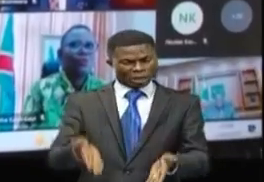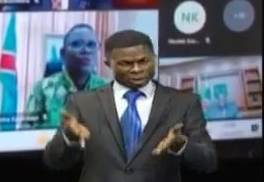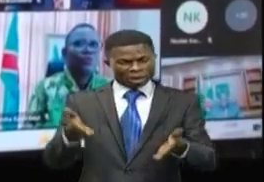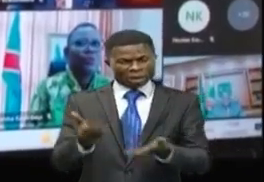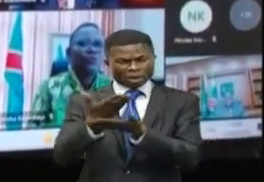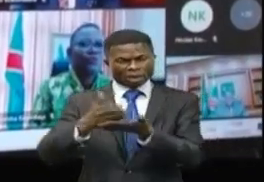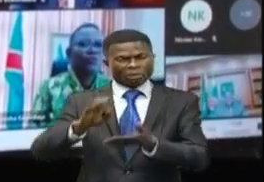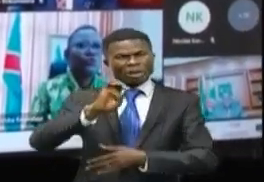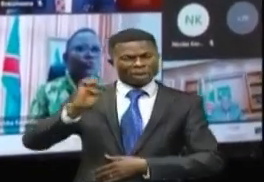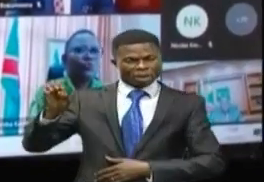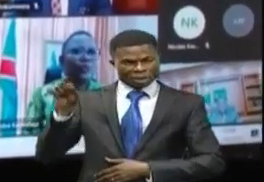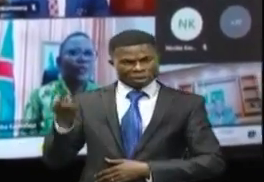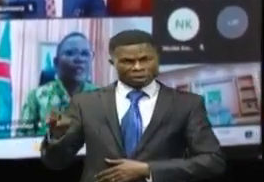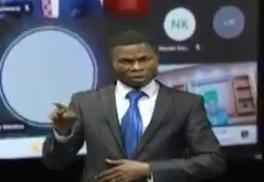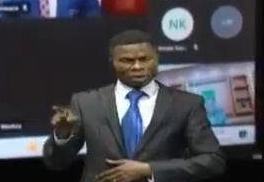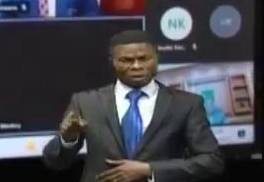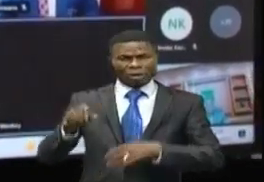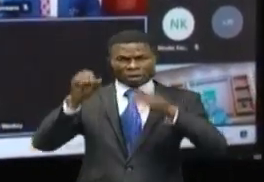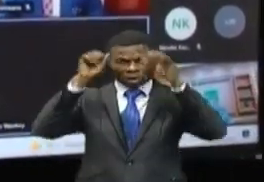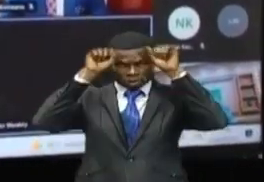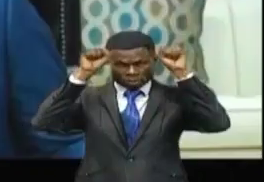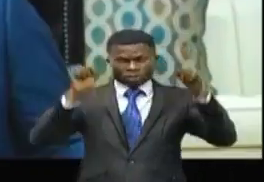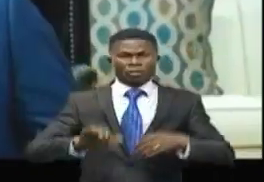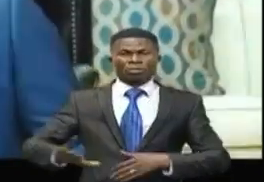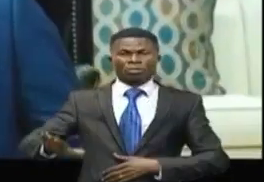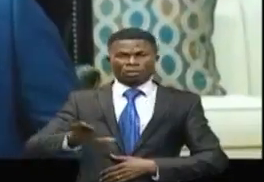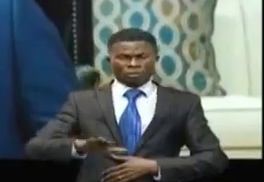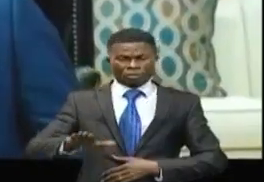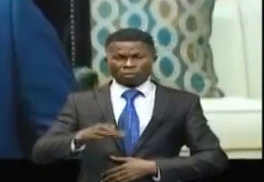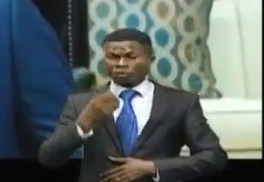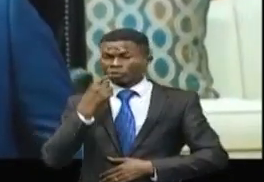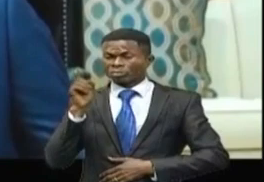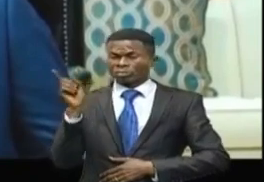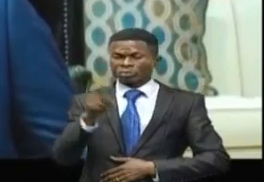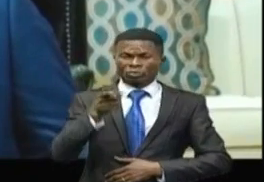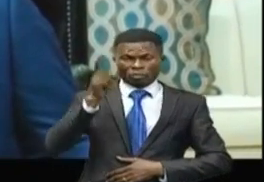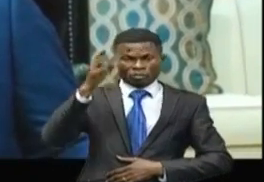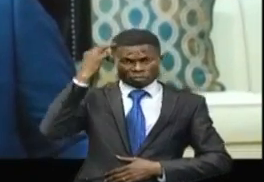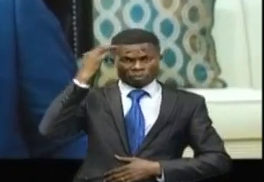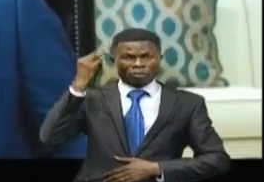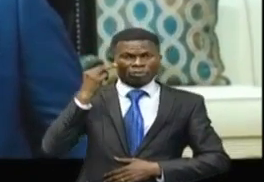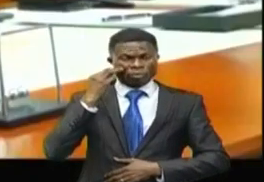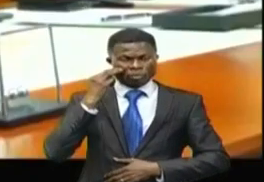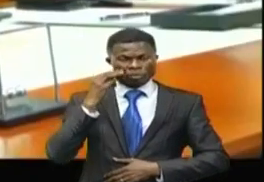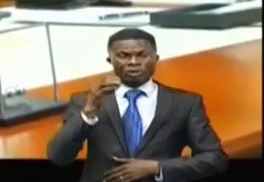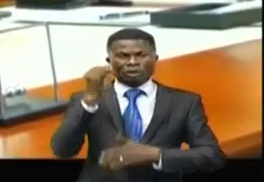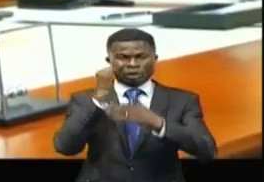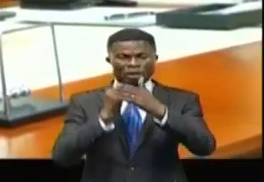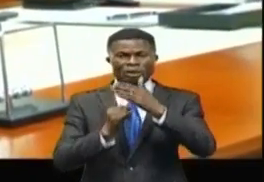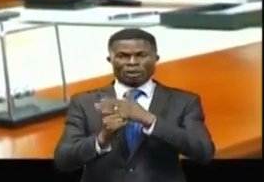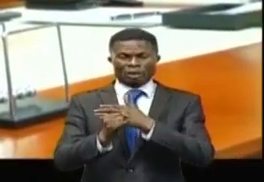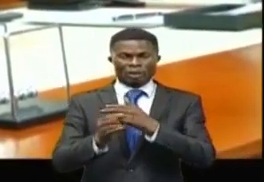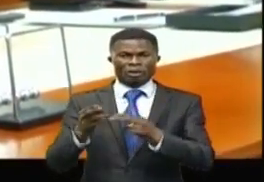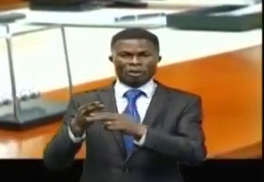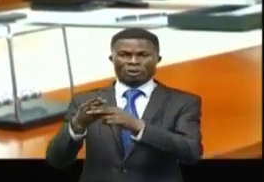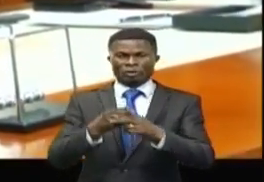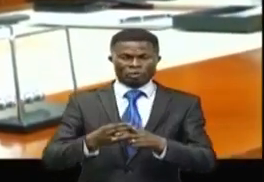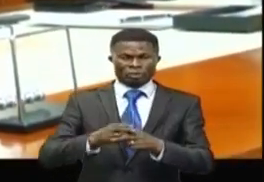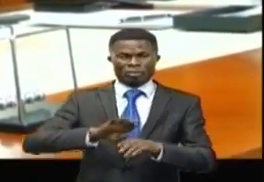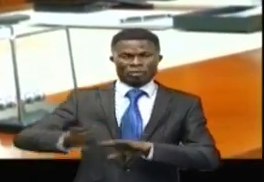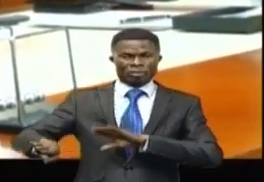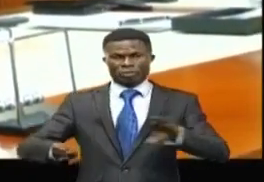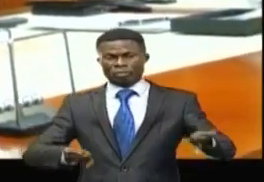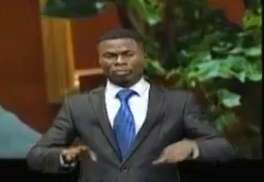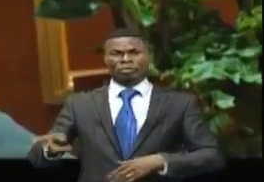de notre pays le président de la république a instruit le vice premier ministre ministre de l'intérieur sécurité décentralisation